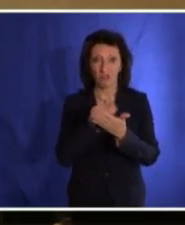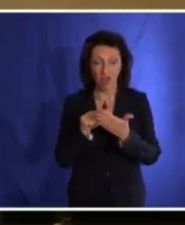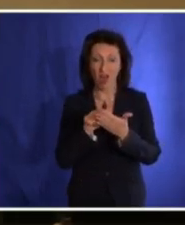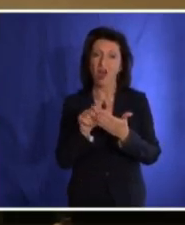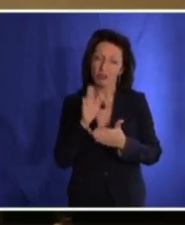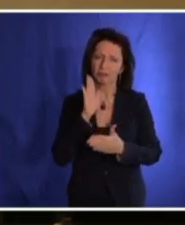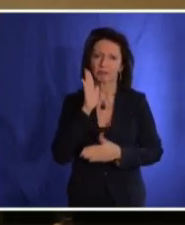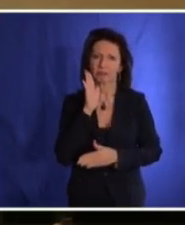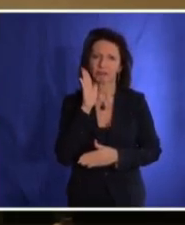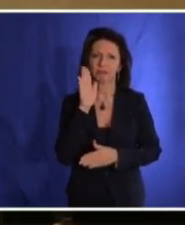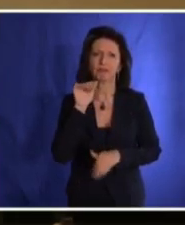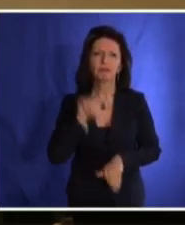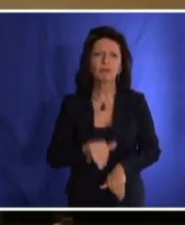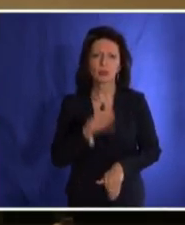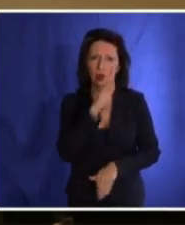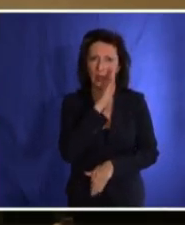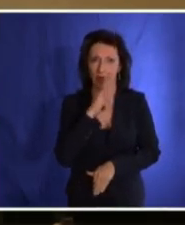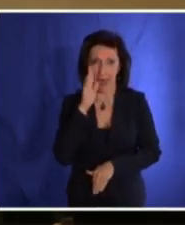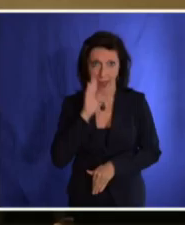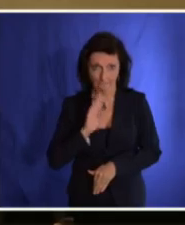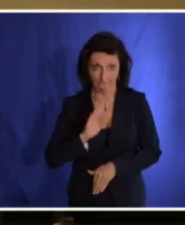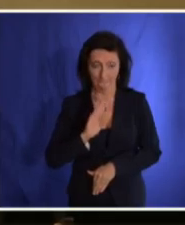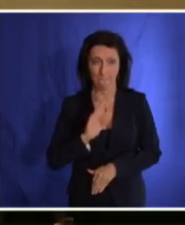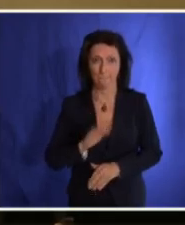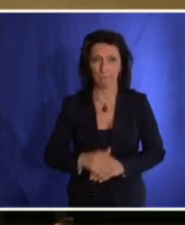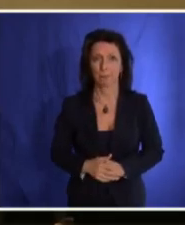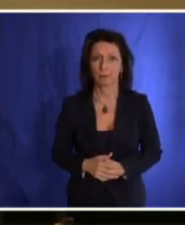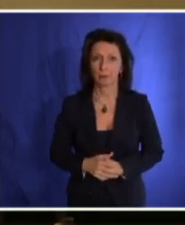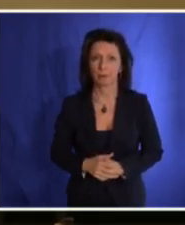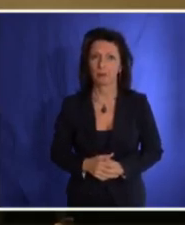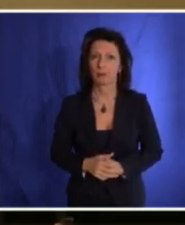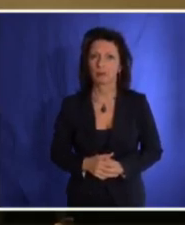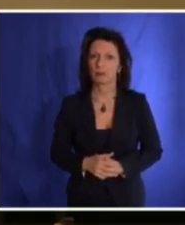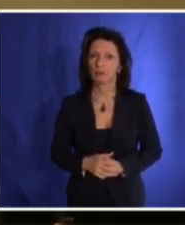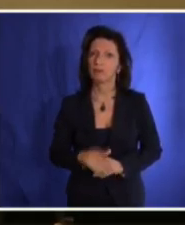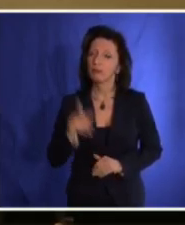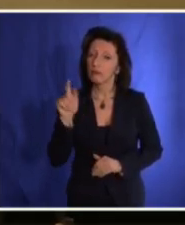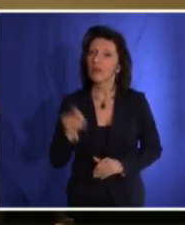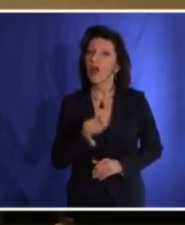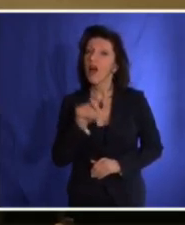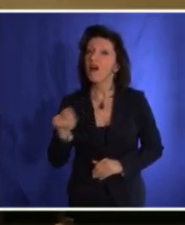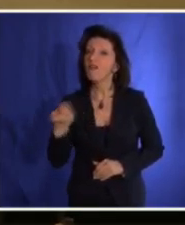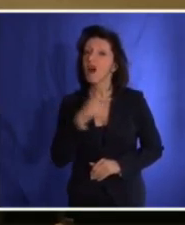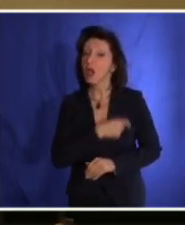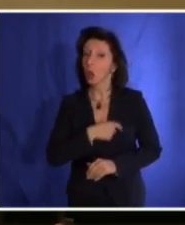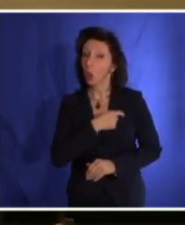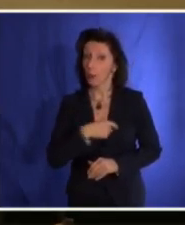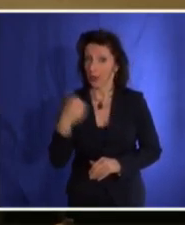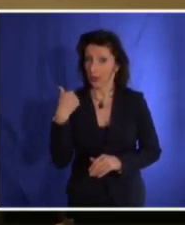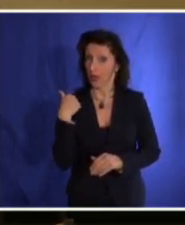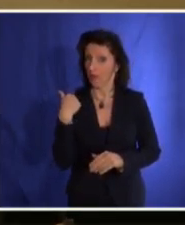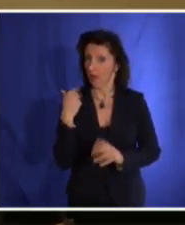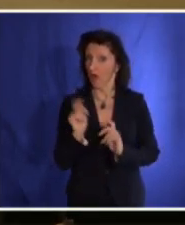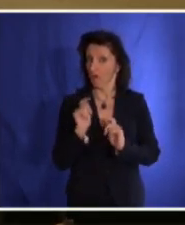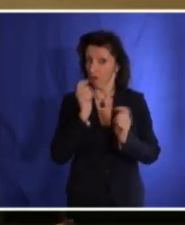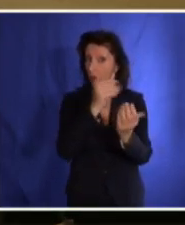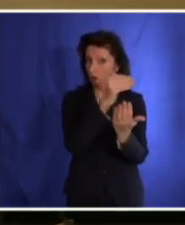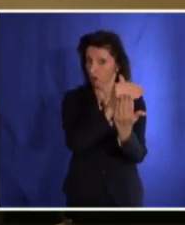Abstimmung durchzuführen. Außer dem Wahlvorschlag des Wahlkomitees gibt es keine